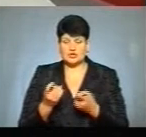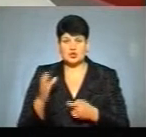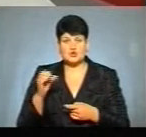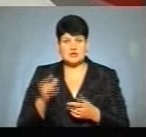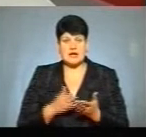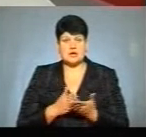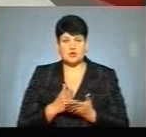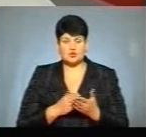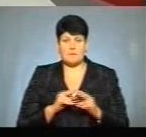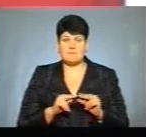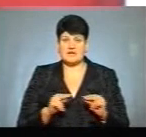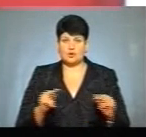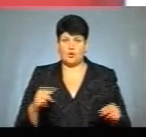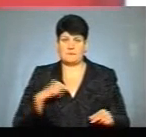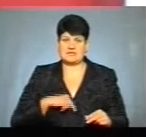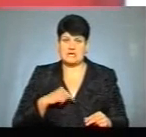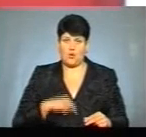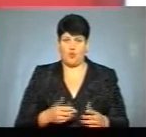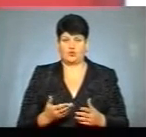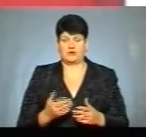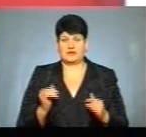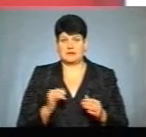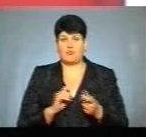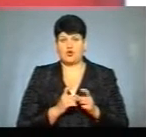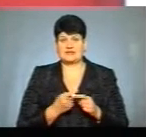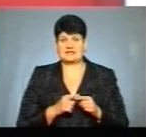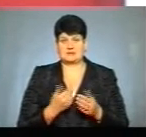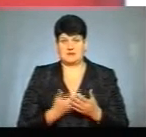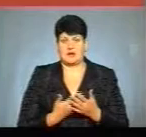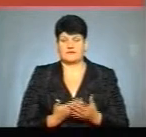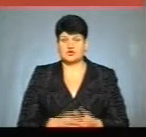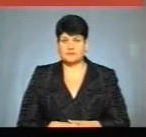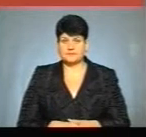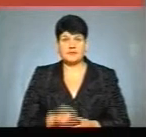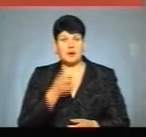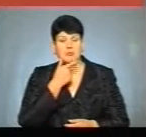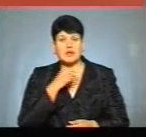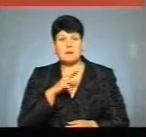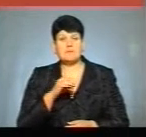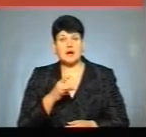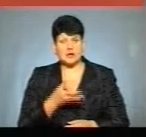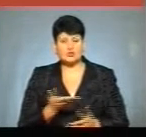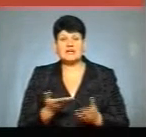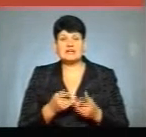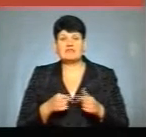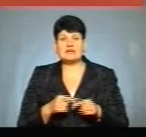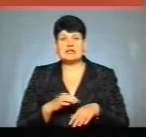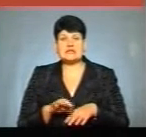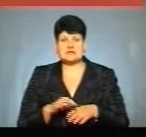служби, педагоги, психологи і десь боротися з цим явищем. Пані Марино, отже, які види насильства